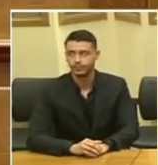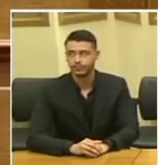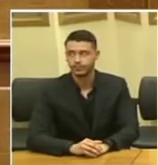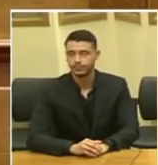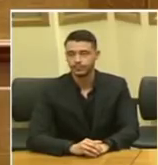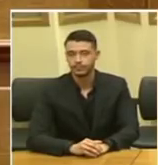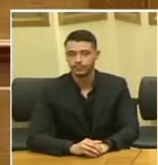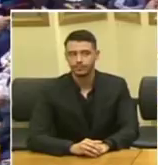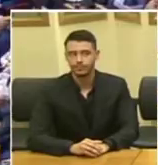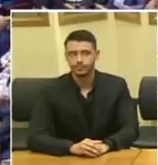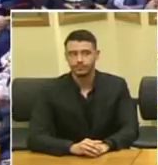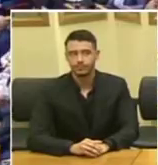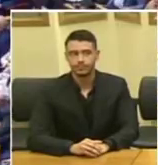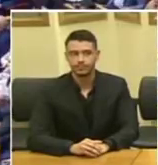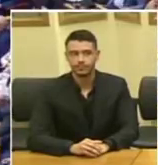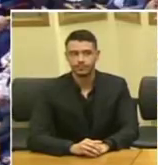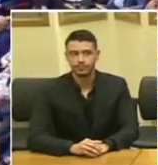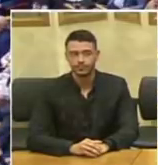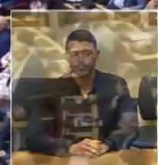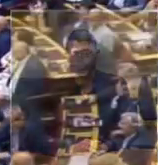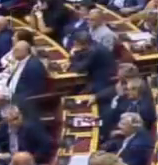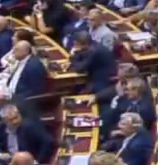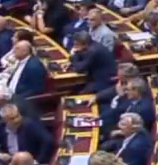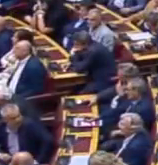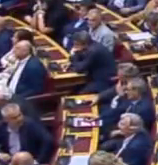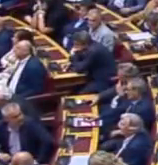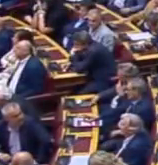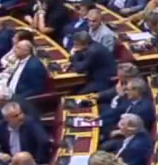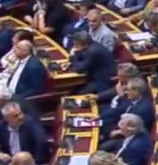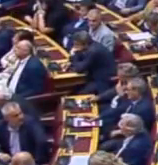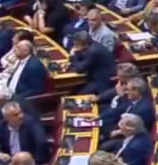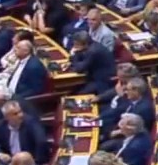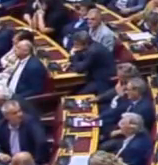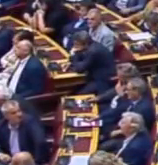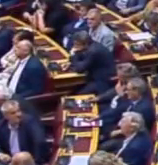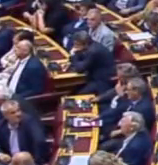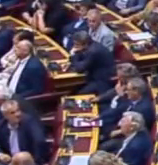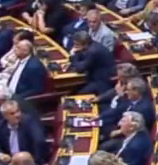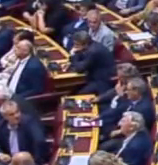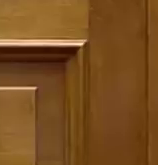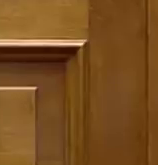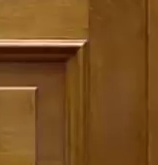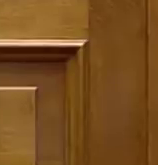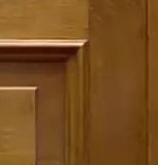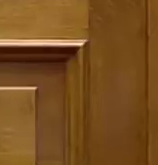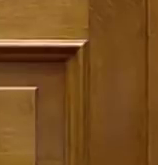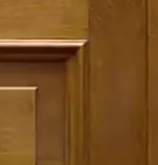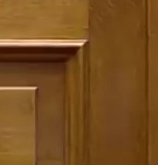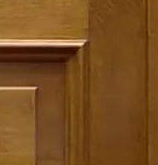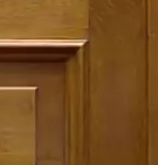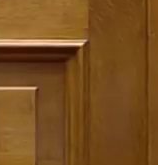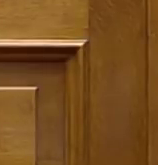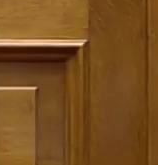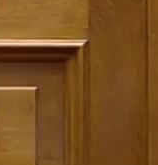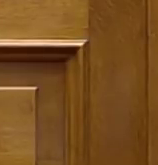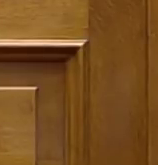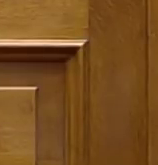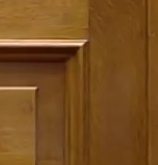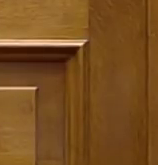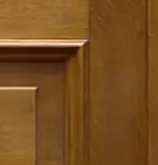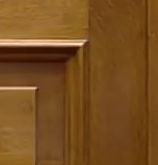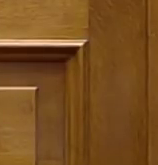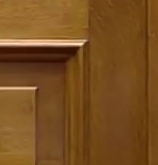δεύτερο, το κείμενο της συμφωνίας για τη λύση Σκοπιανού. Ο κ. Μητσοτάκης, βλέποντας το